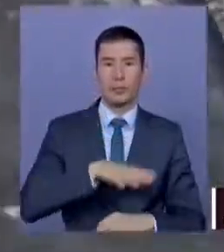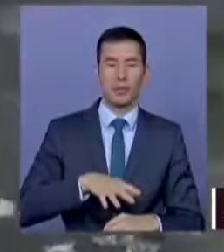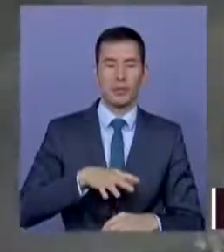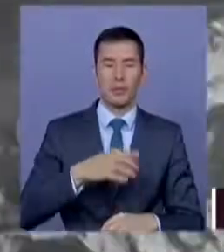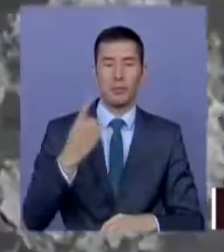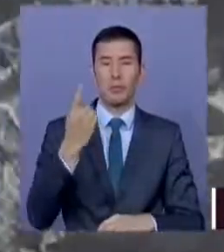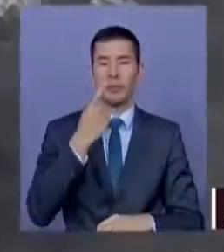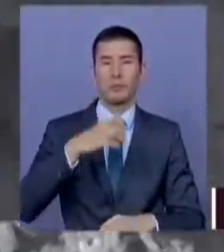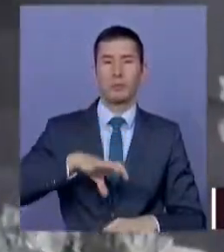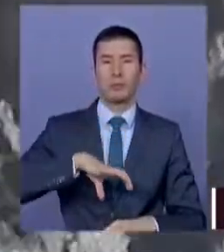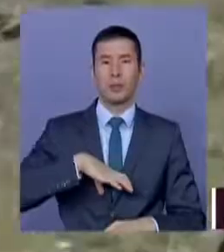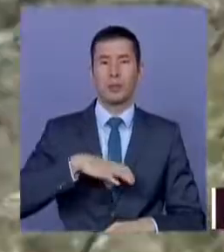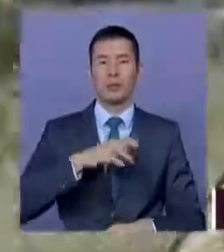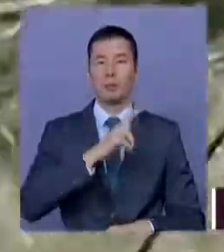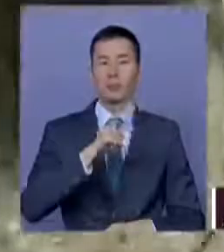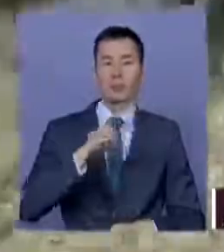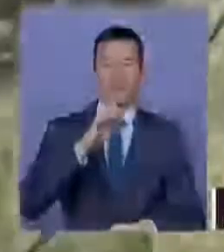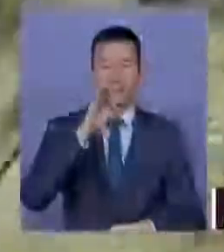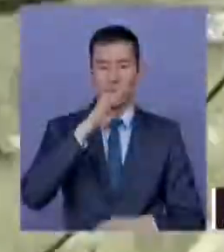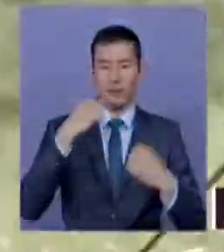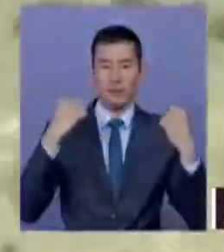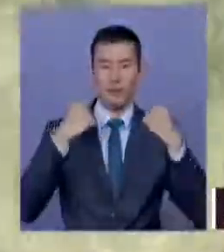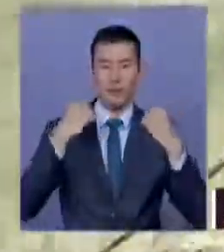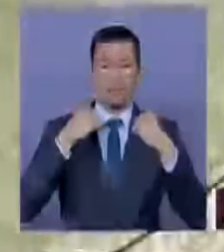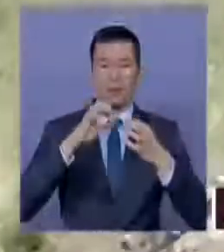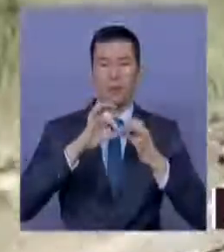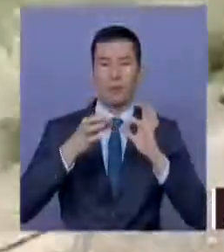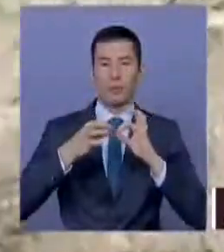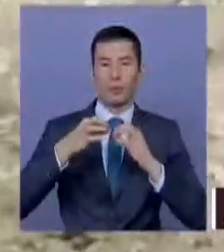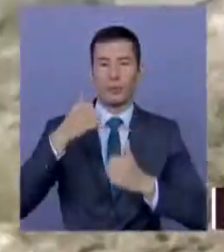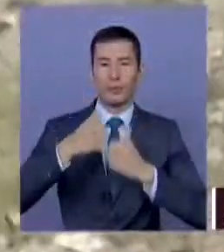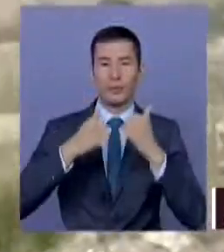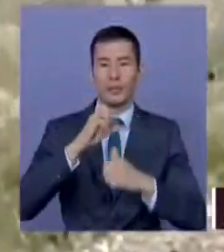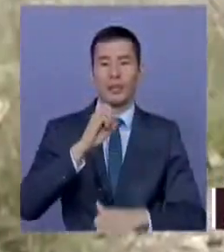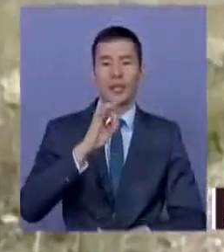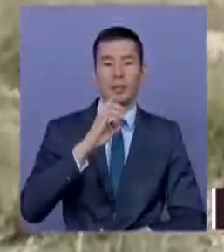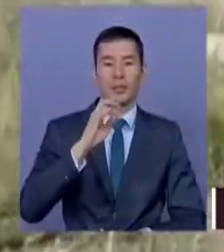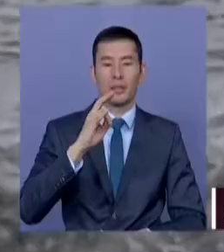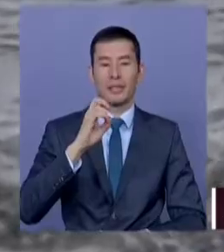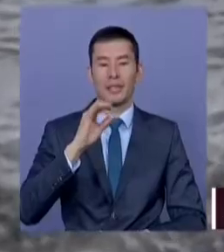медалистом на этих соревнованиях стал наш прославленный спортсмен олимпийский чемпион ирма хан ибраимов